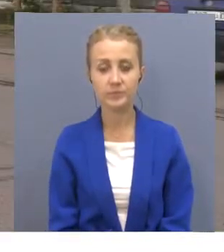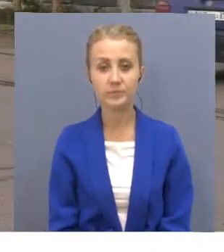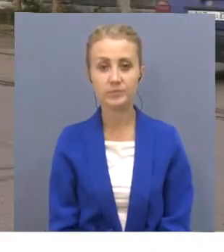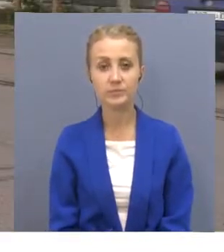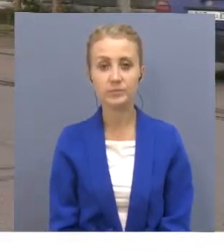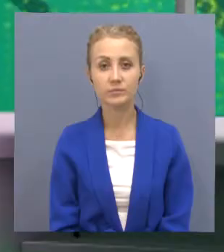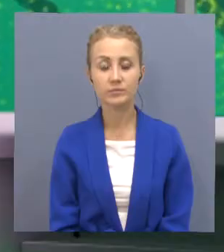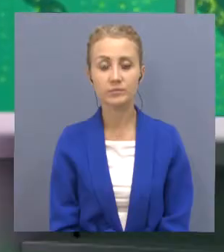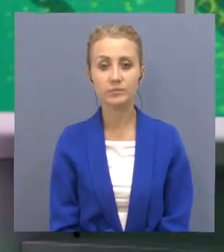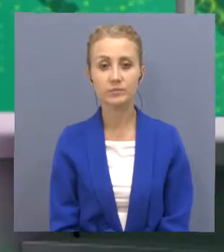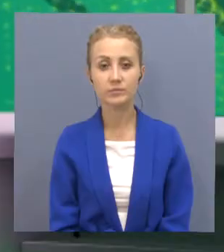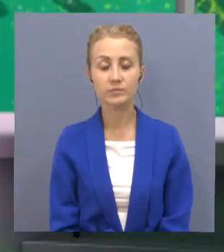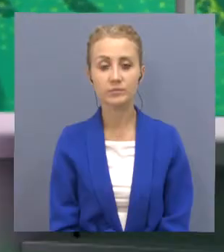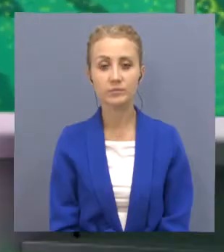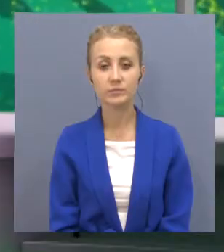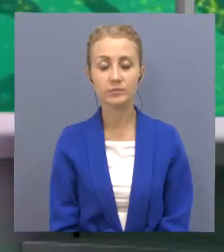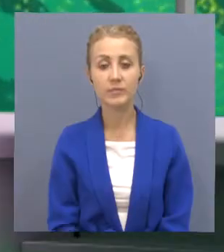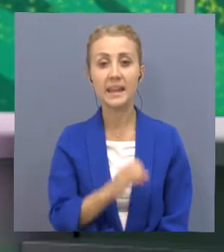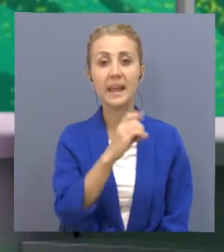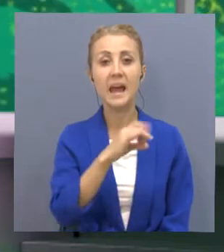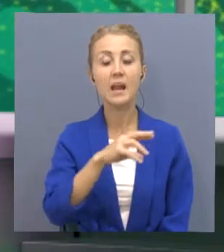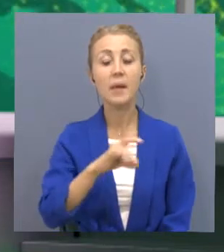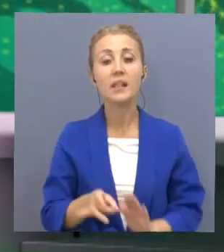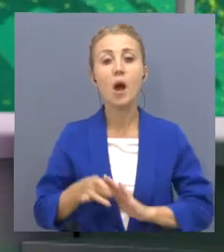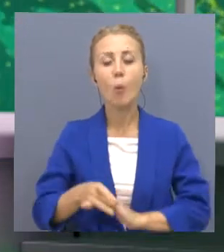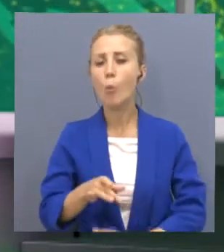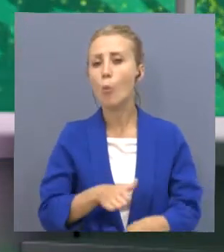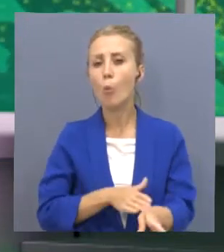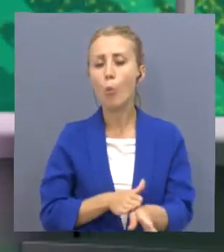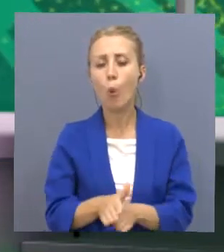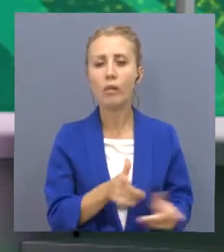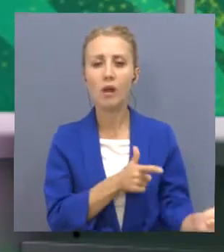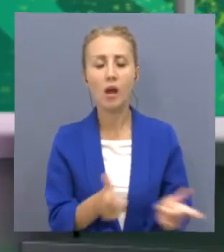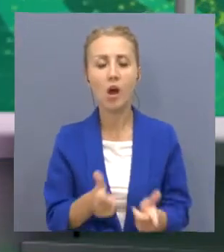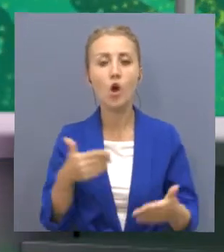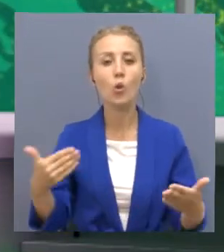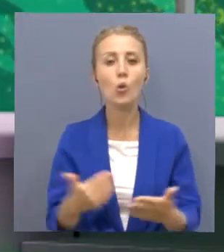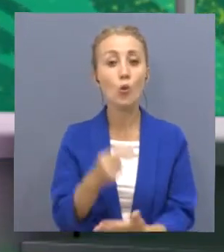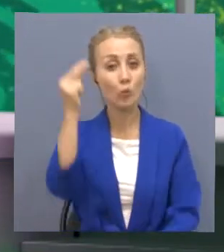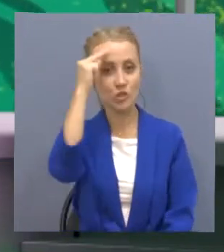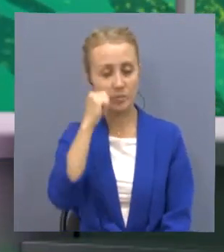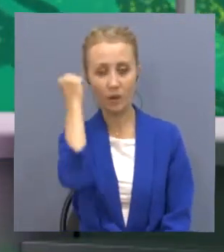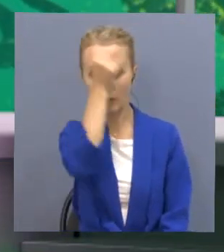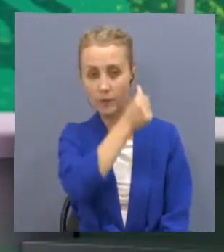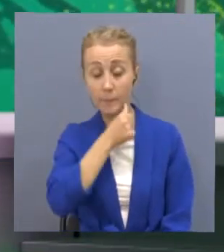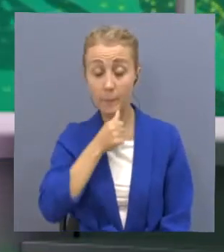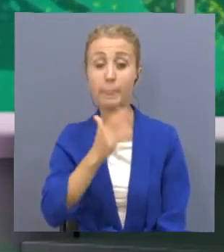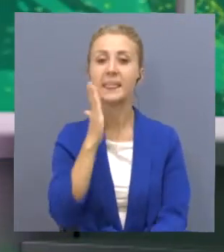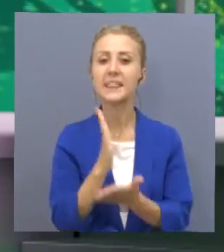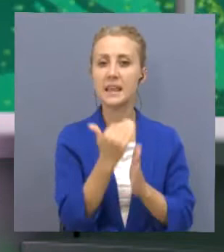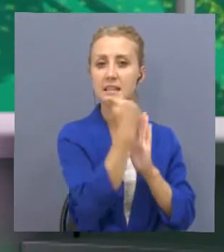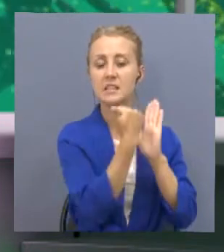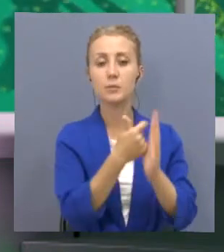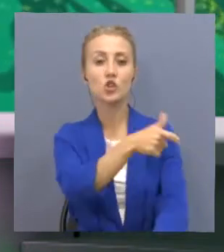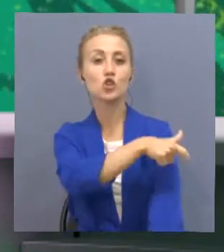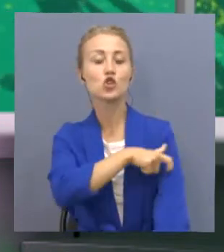Ахпарат. В Ерементауском районе полным ходом идет подготовка к новому учебному году. Определен список